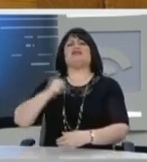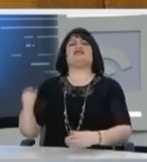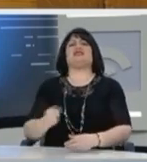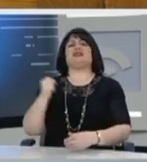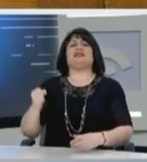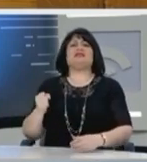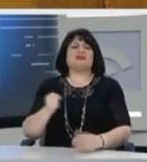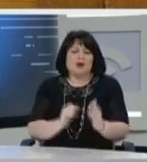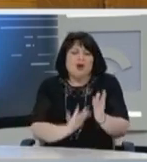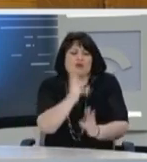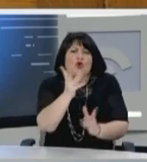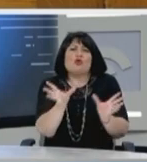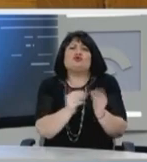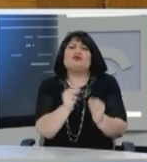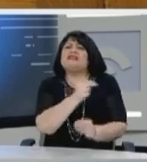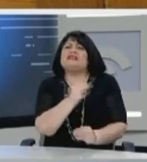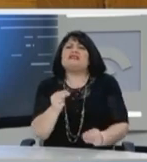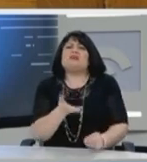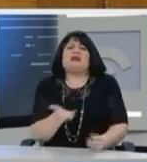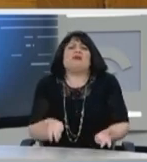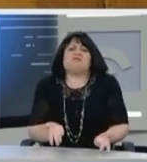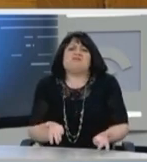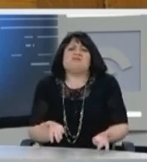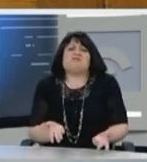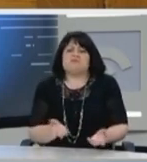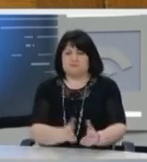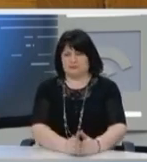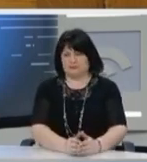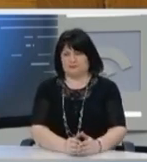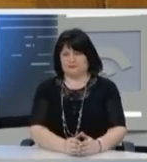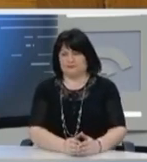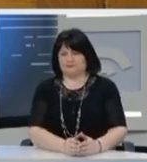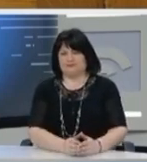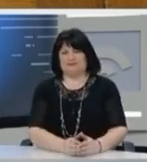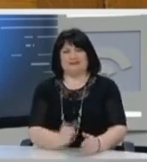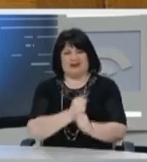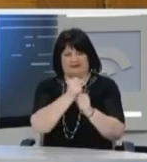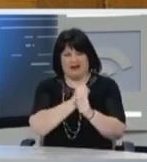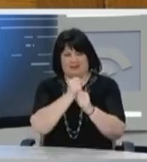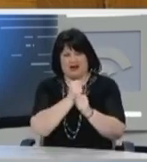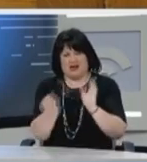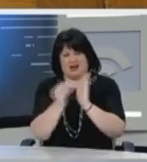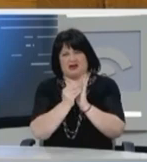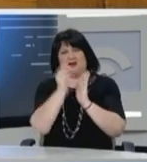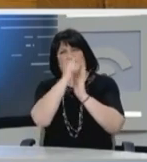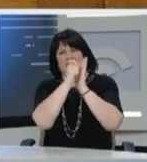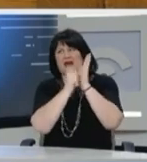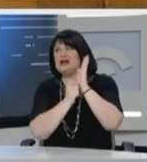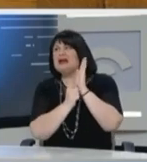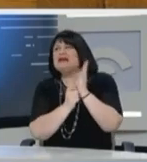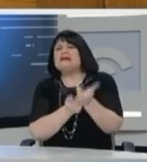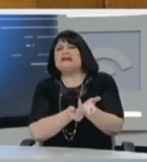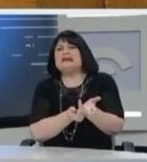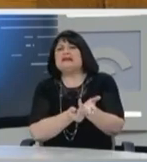Η πρόοδος, σε τι έγκυται η πρόοδος. Το ότι βάλαμε τα φάρμακα σε λίστες